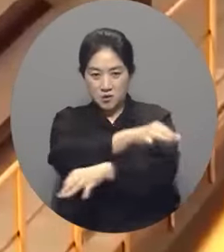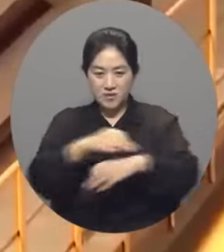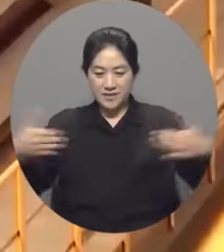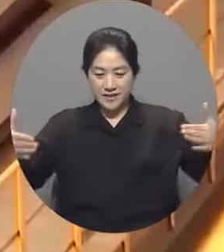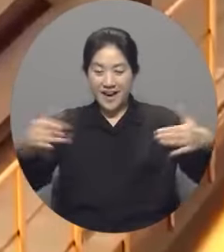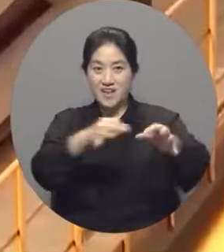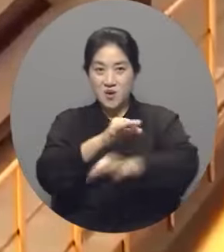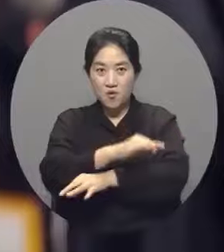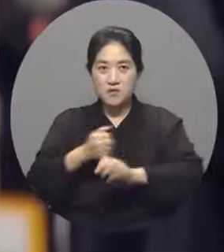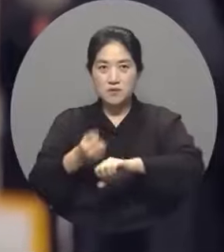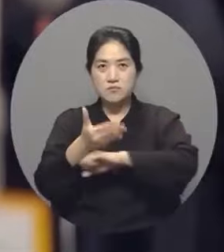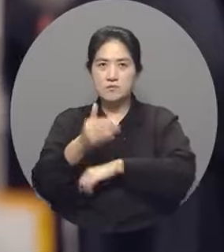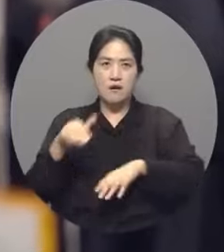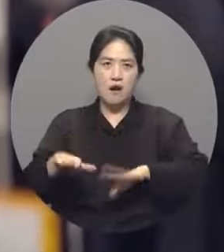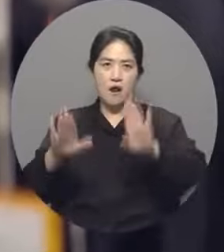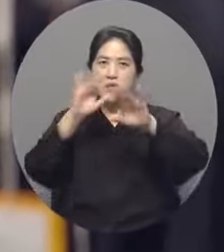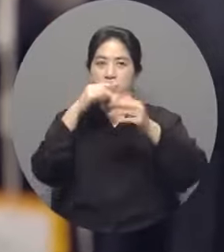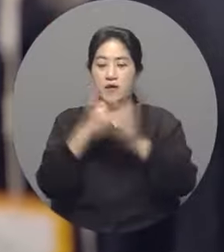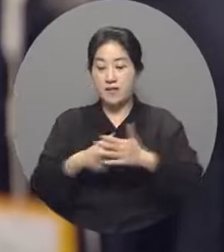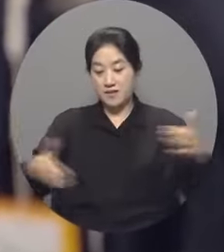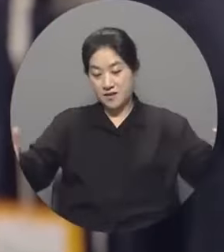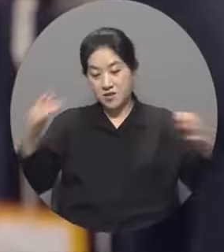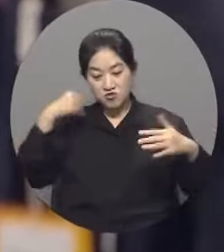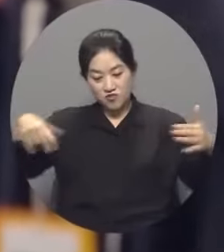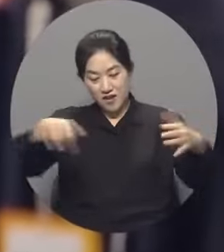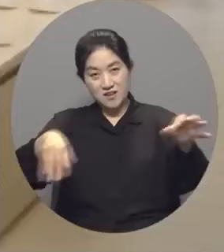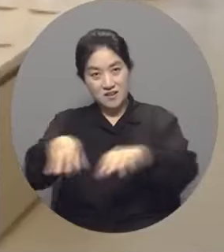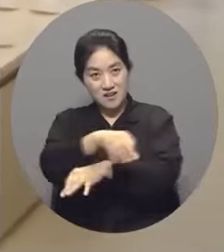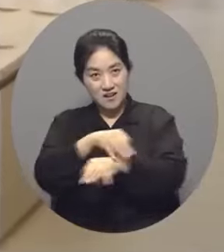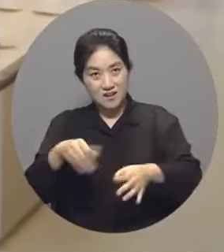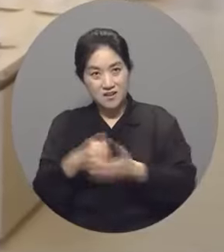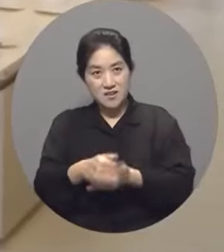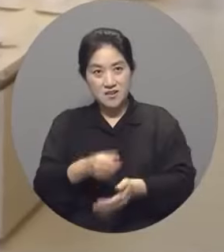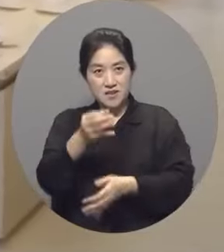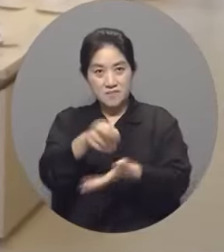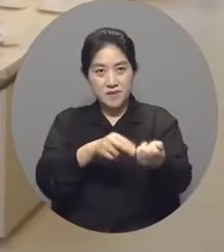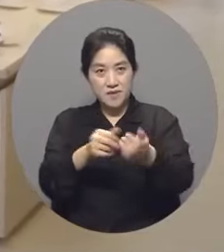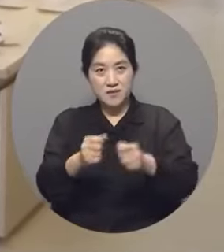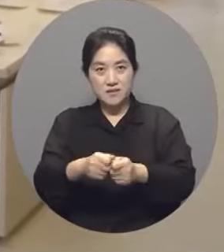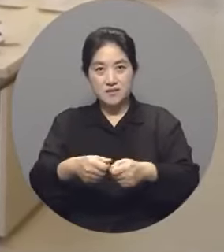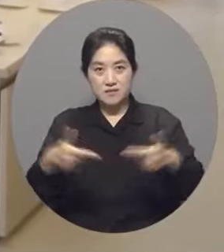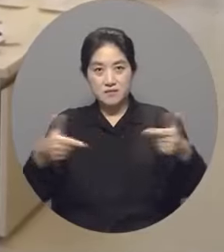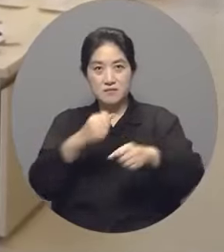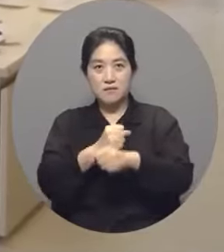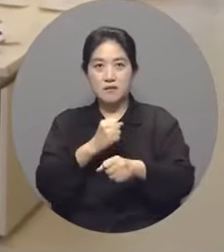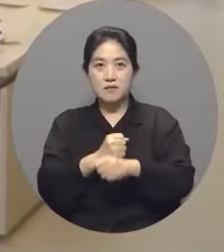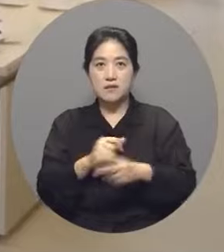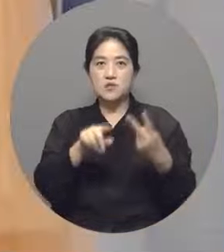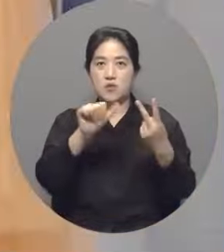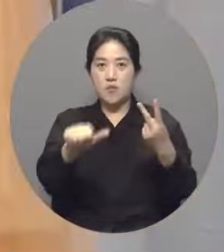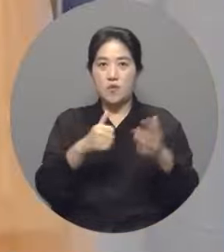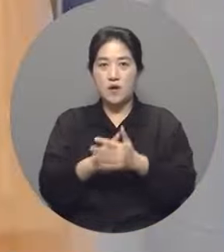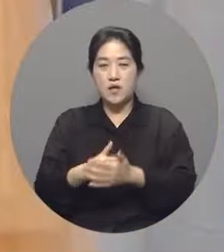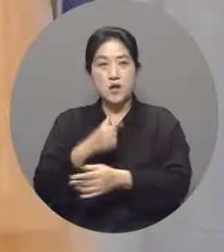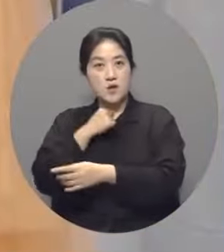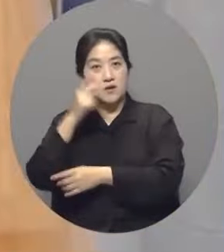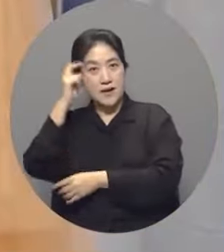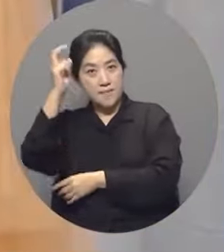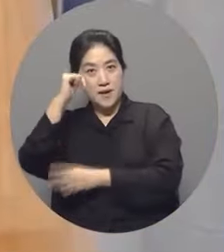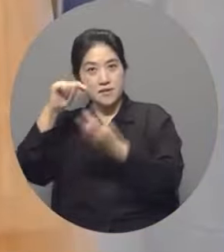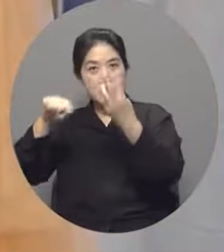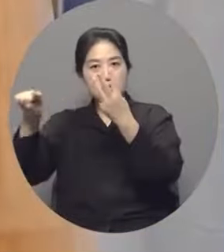겁니다. 내수를 보여주는 소매 판매 증가율은 지난달 2.5%로 시장 추정치